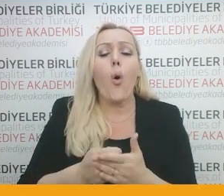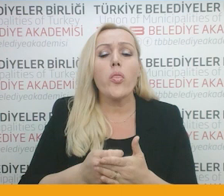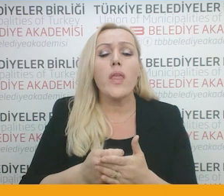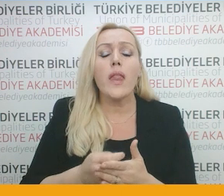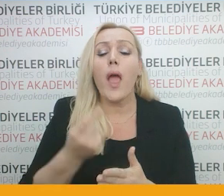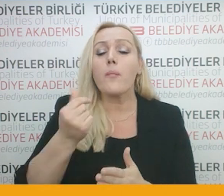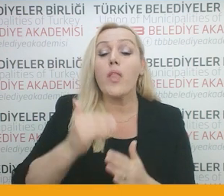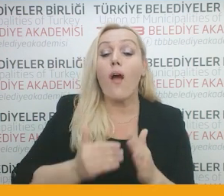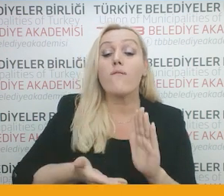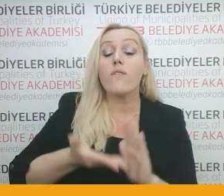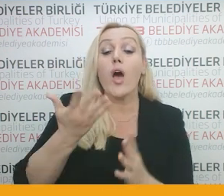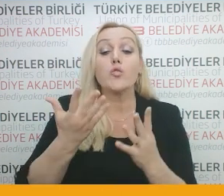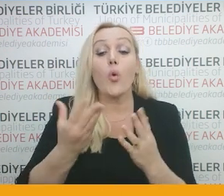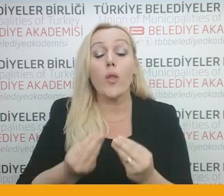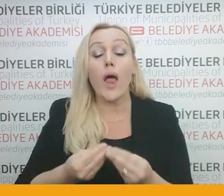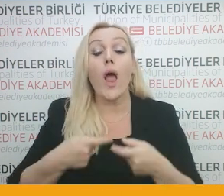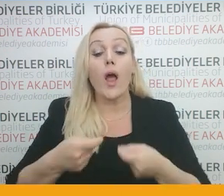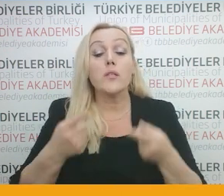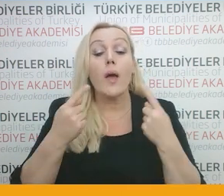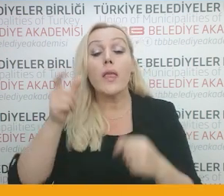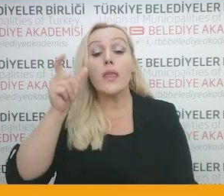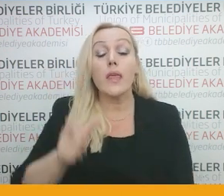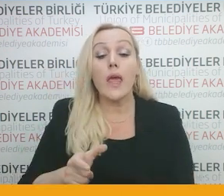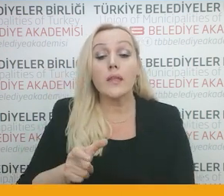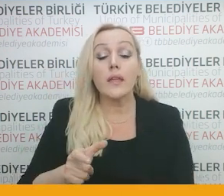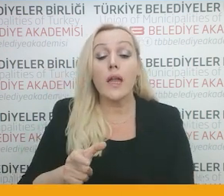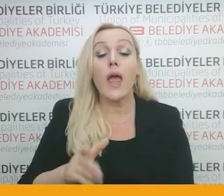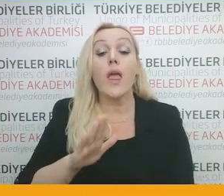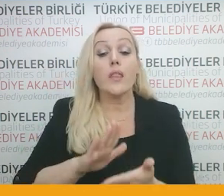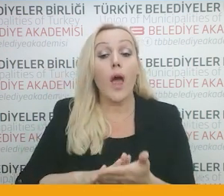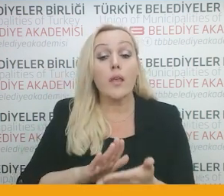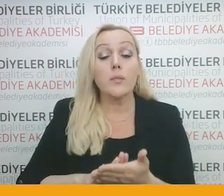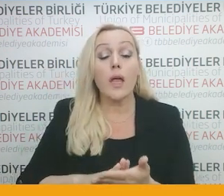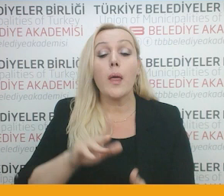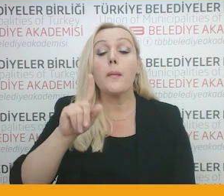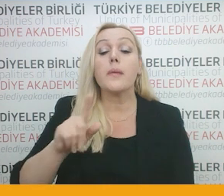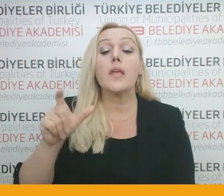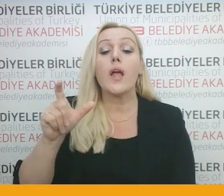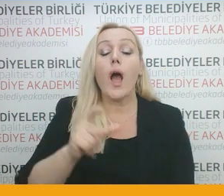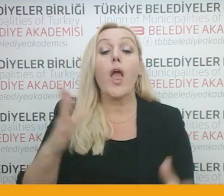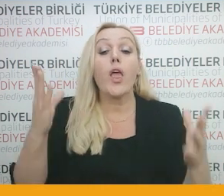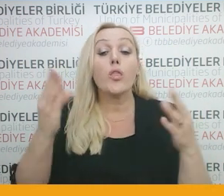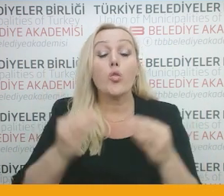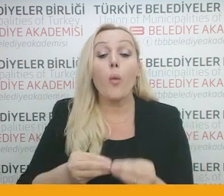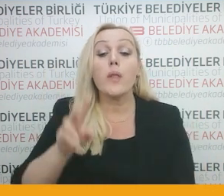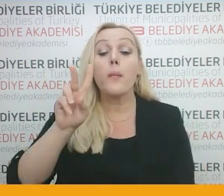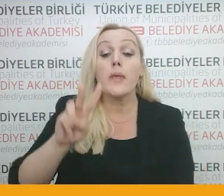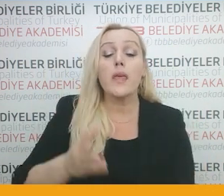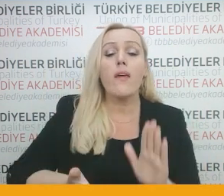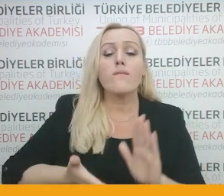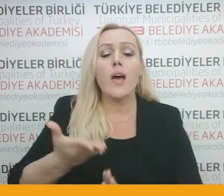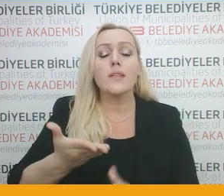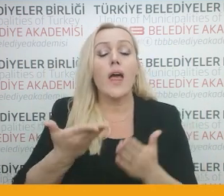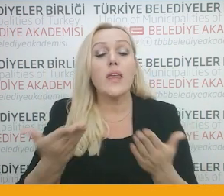harcama talimatı veren harcama yetkililerine her türlü aylık ödenek zam tazminat dahil bir aylık net ödeme toplamının iki katı tutana kadar para cezası. Yani